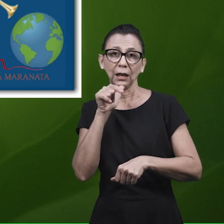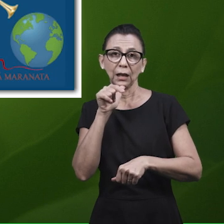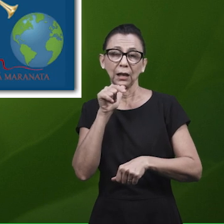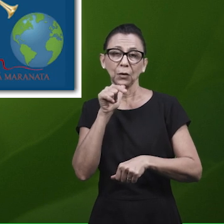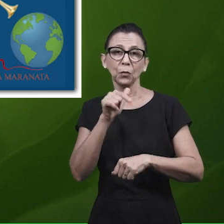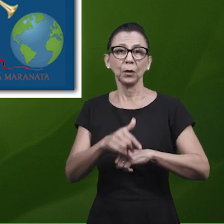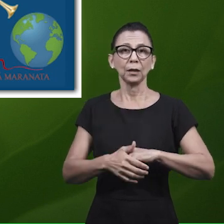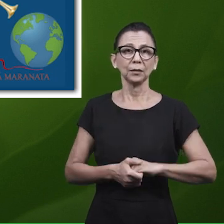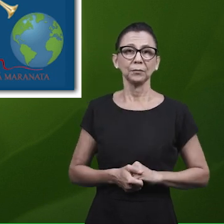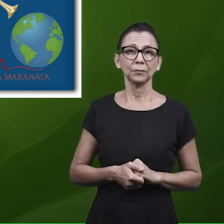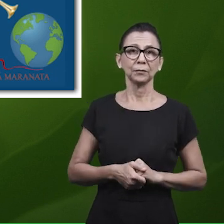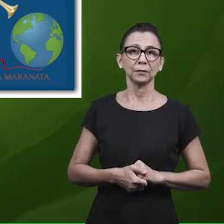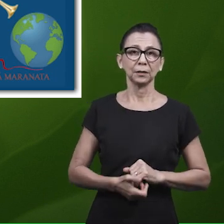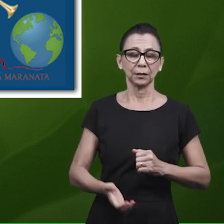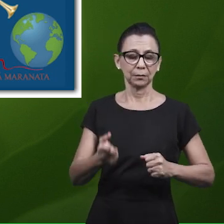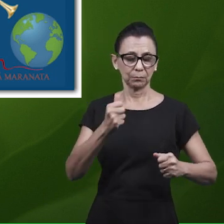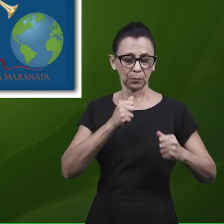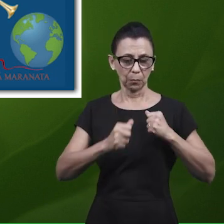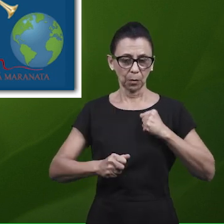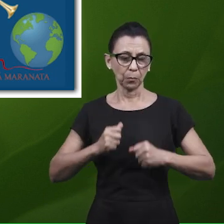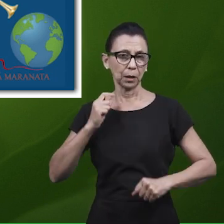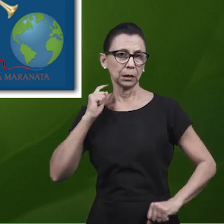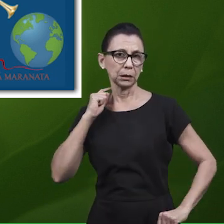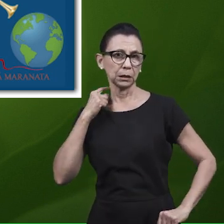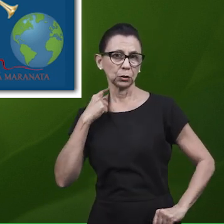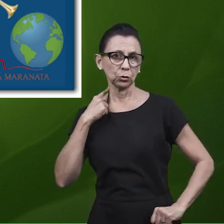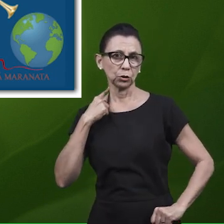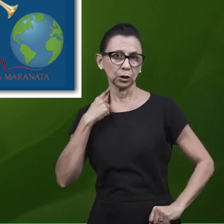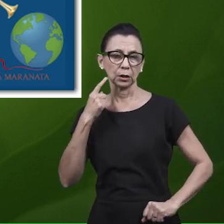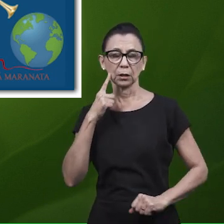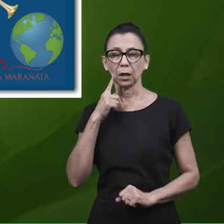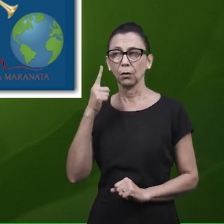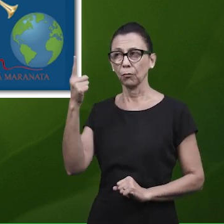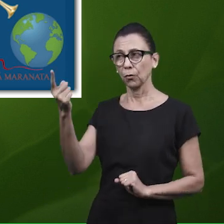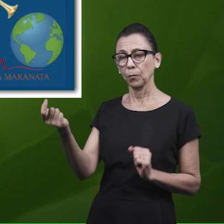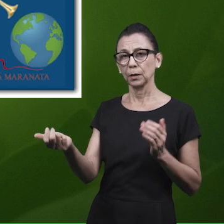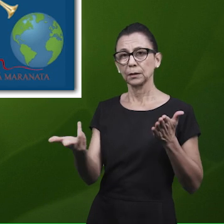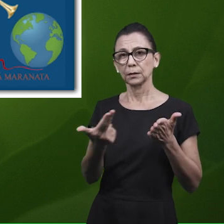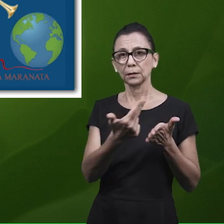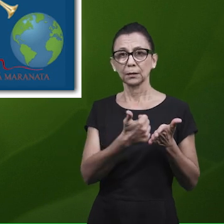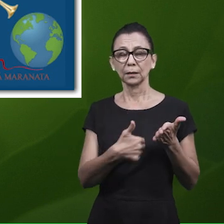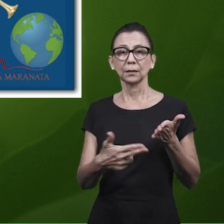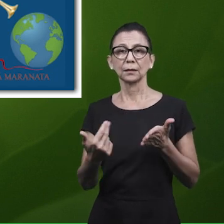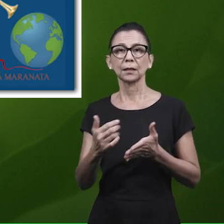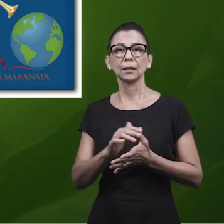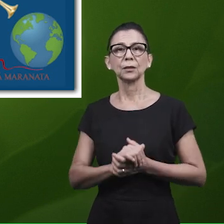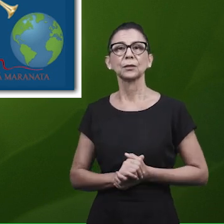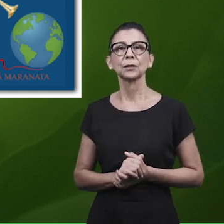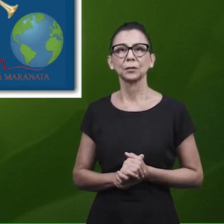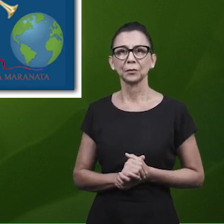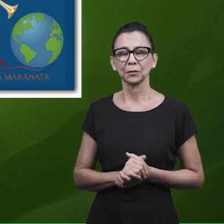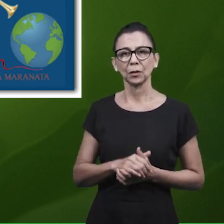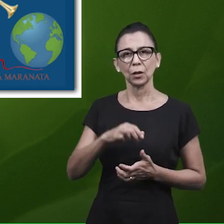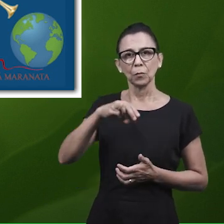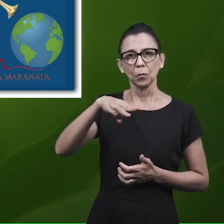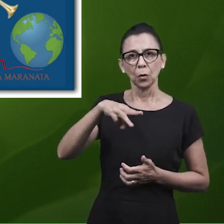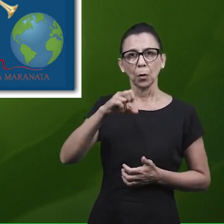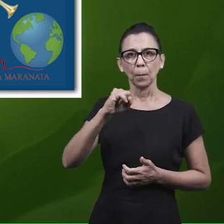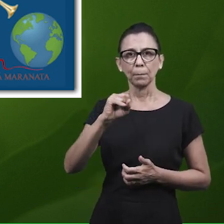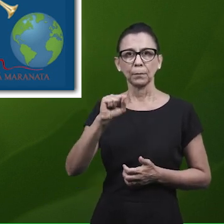inférieure la molécule de saleté en formant ce dessin que nous pouvons voir ici